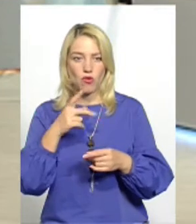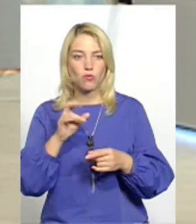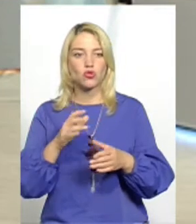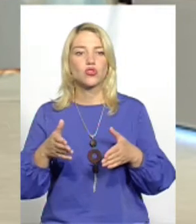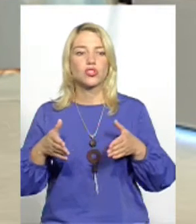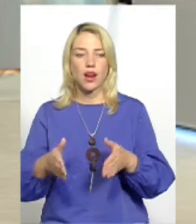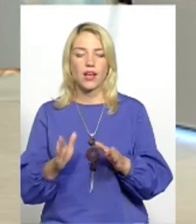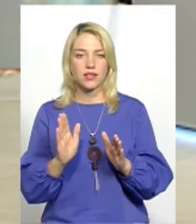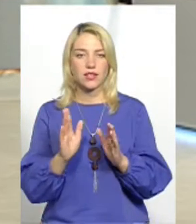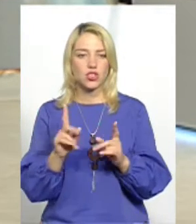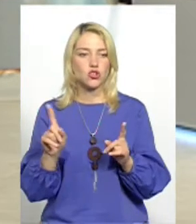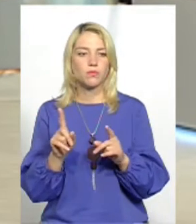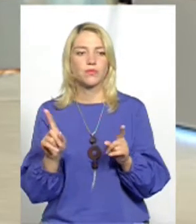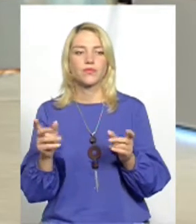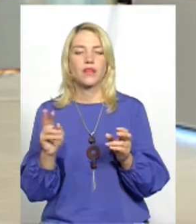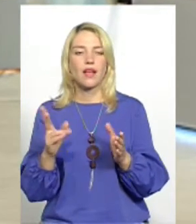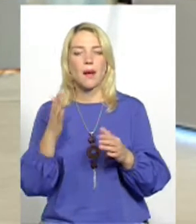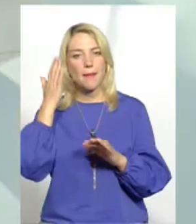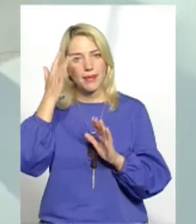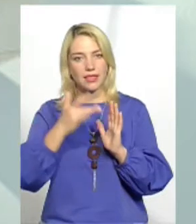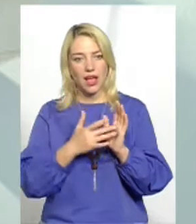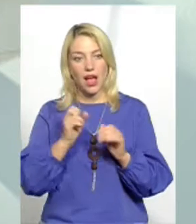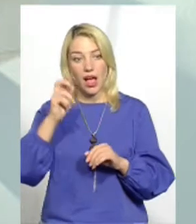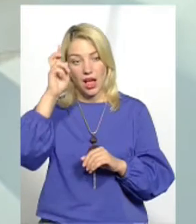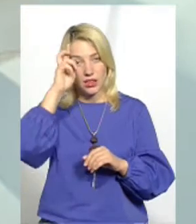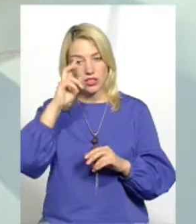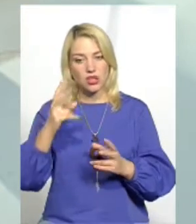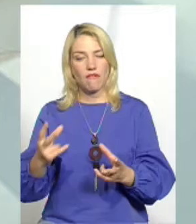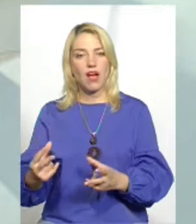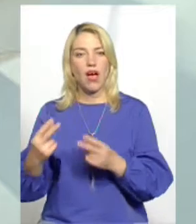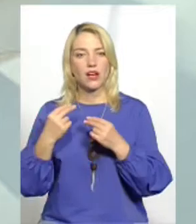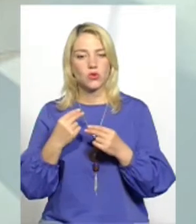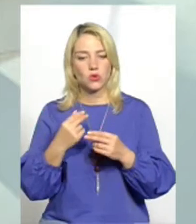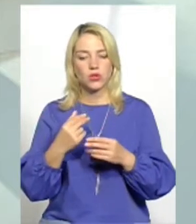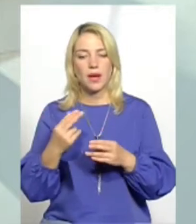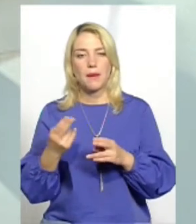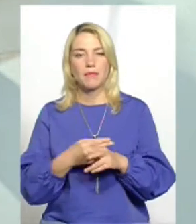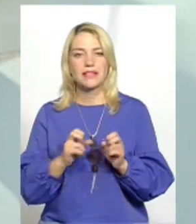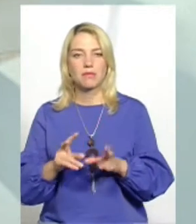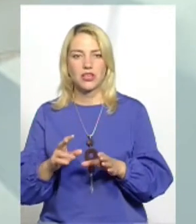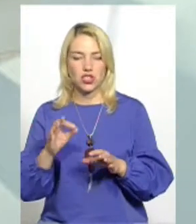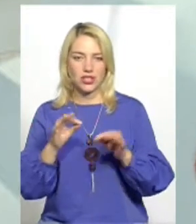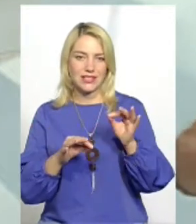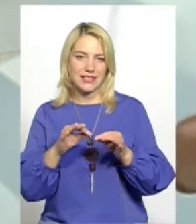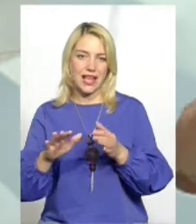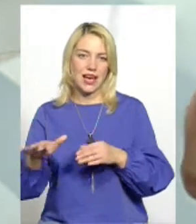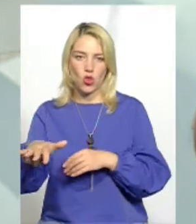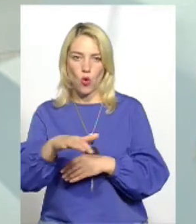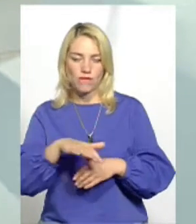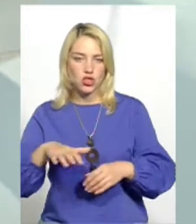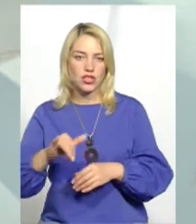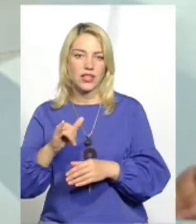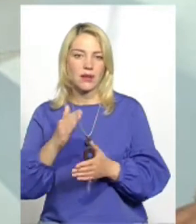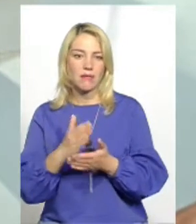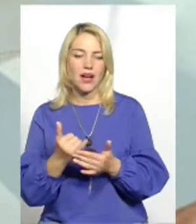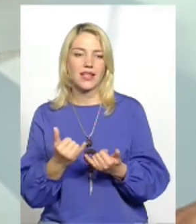тільки йдемо до якоїсь мети. А держава нам гарантує безпечне навколишнє середовище і має для